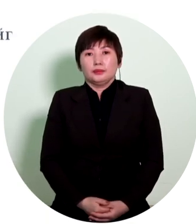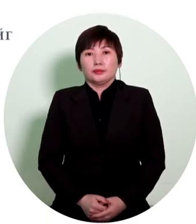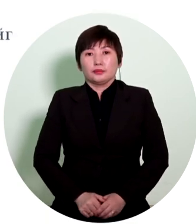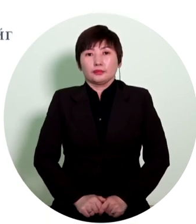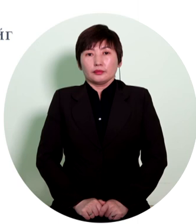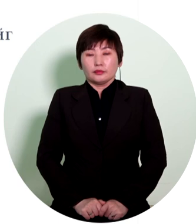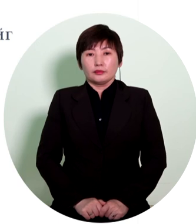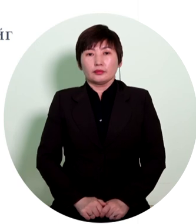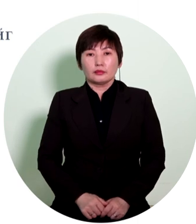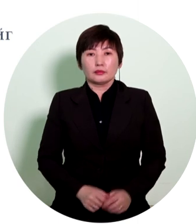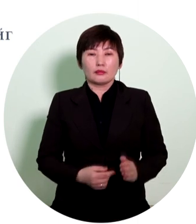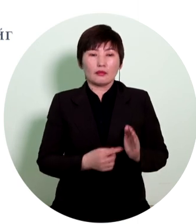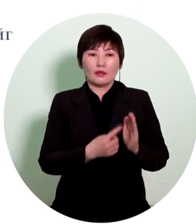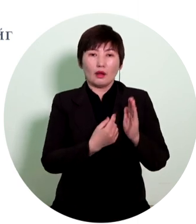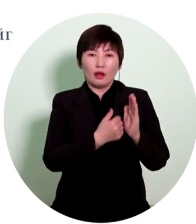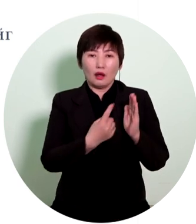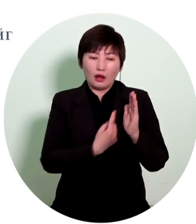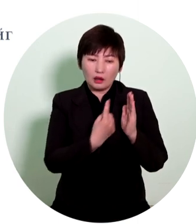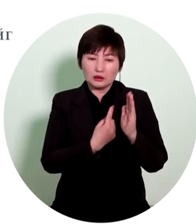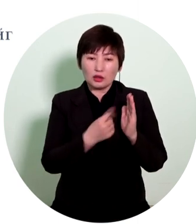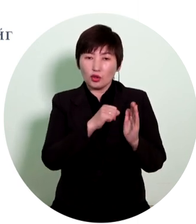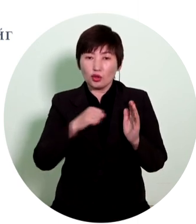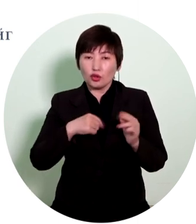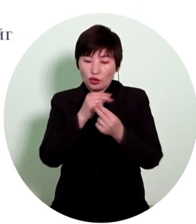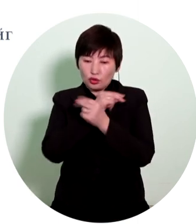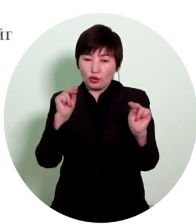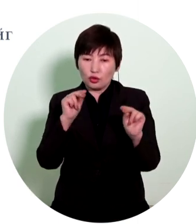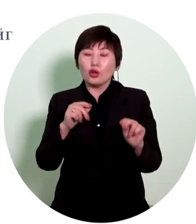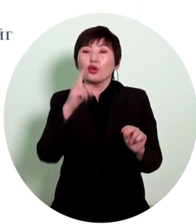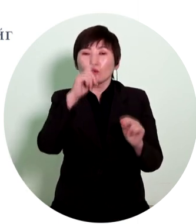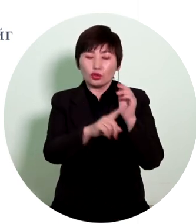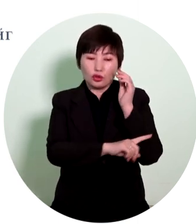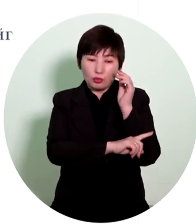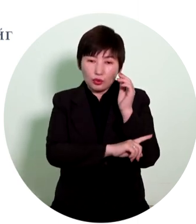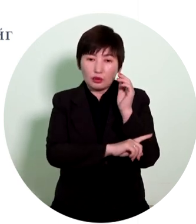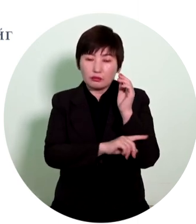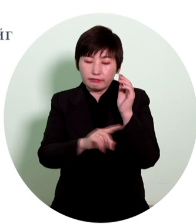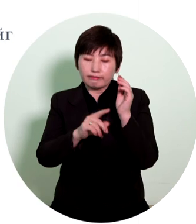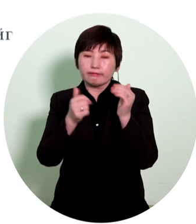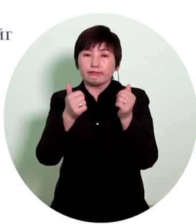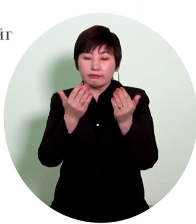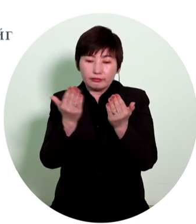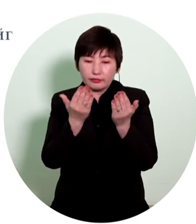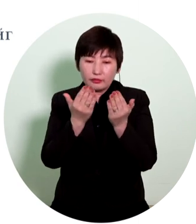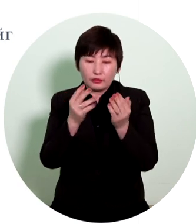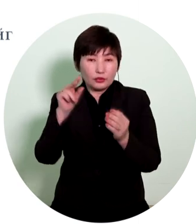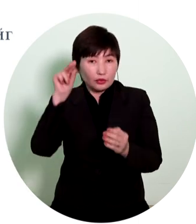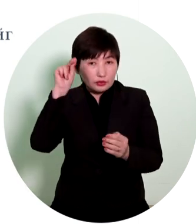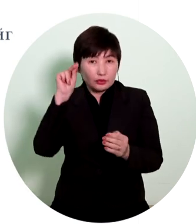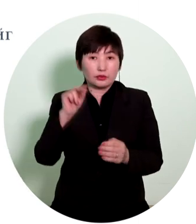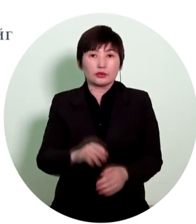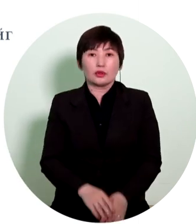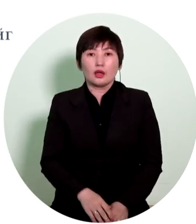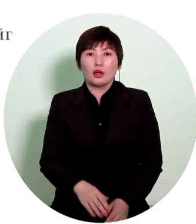За мөн ганцаардлаас өөрийгөө холдуулахын тулд өдөр бүр ном уншиж хэвших хэрэгтэй хүмүүстээ. Ном унших нь чиний мэдлэгийн хүрээг